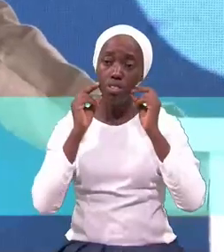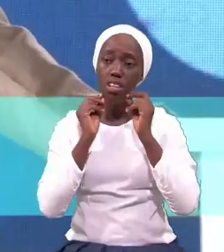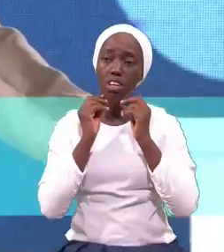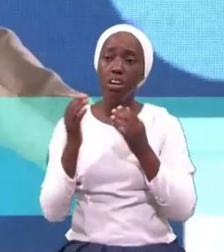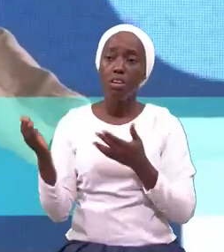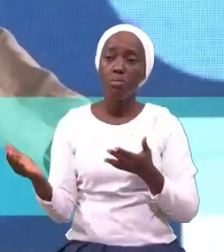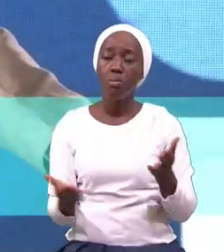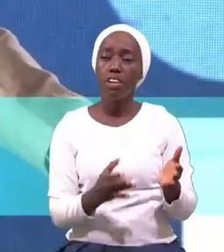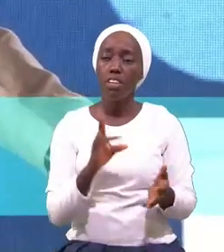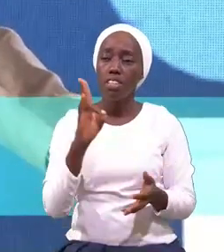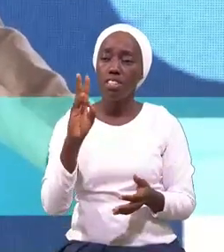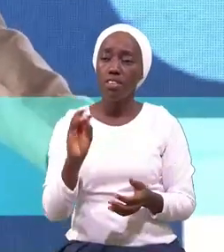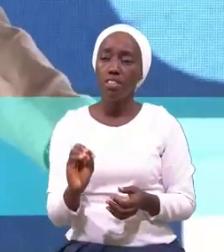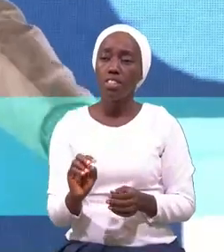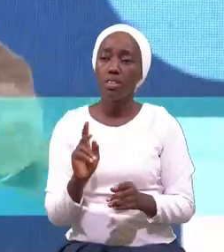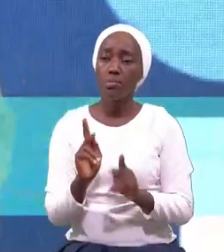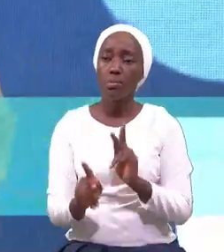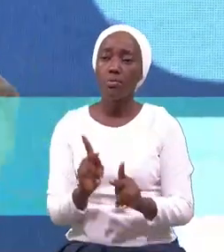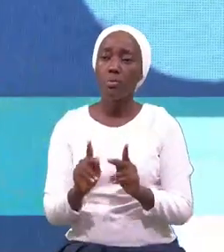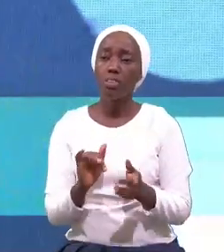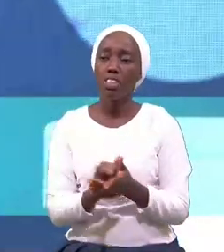« Amène 70 personnes que tu connais. »